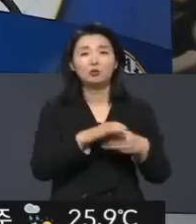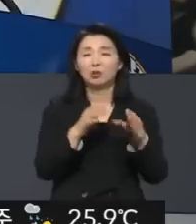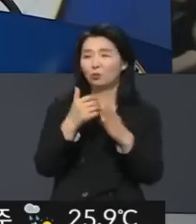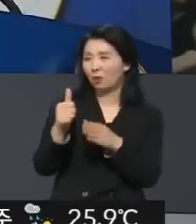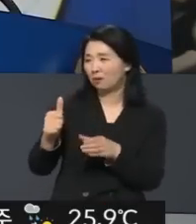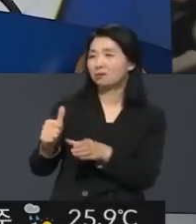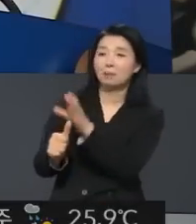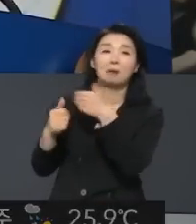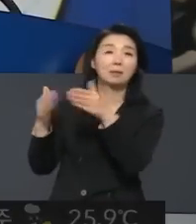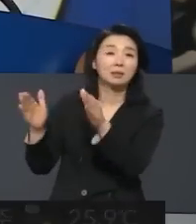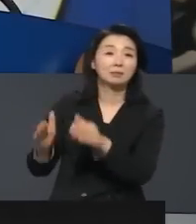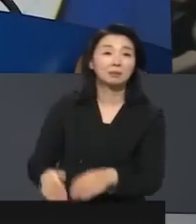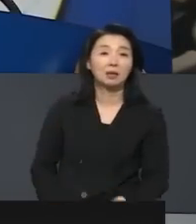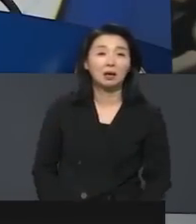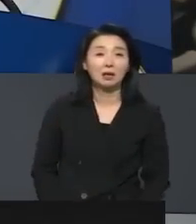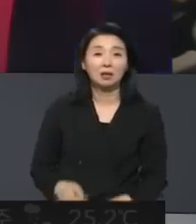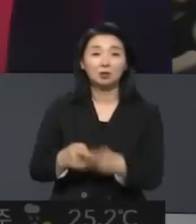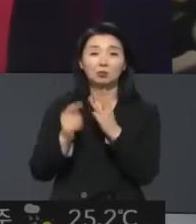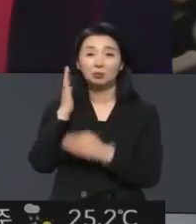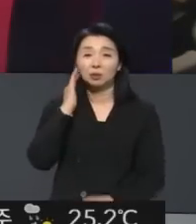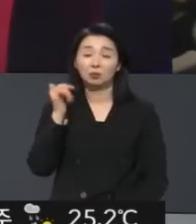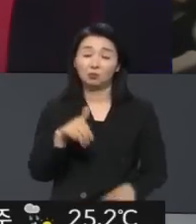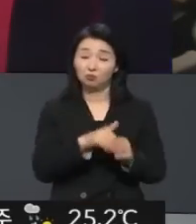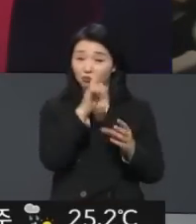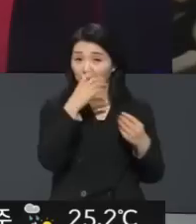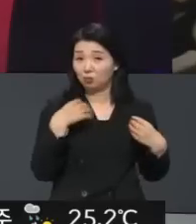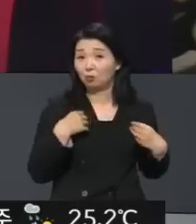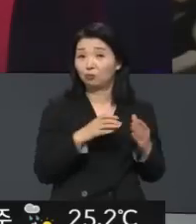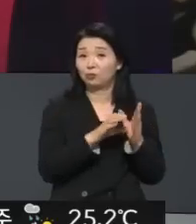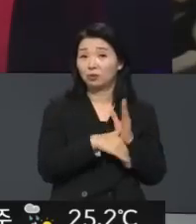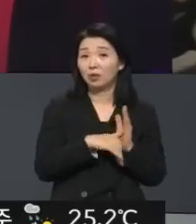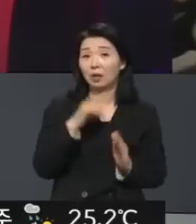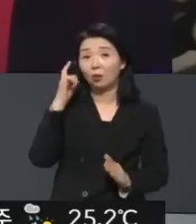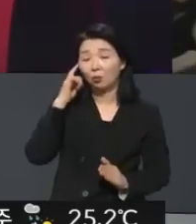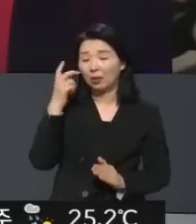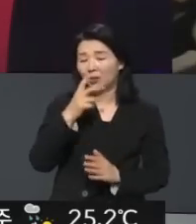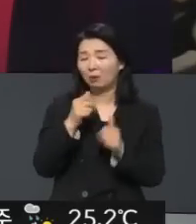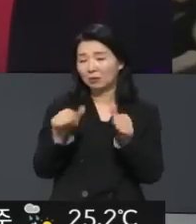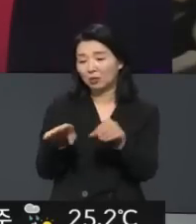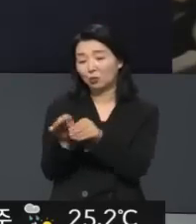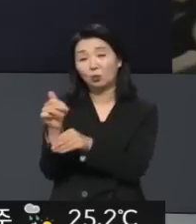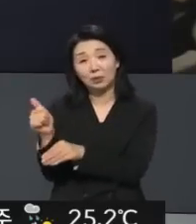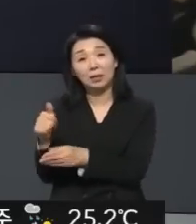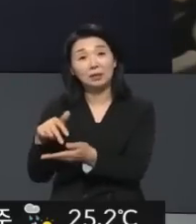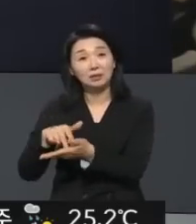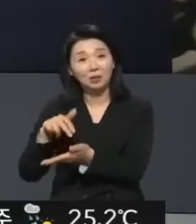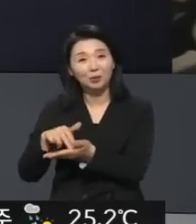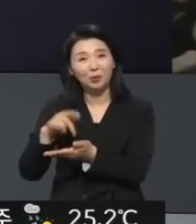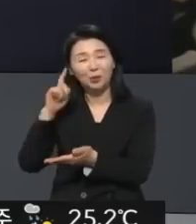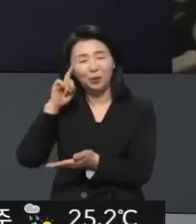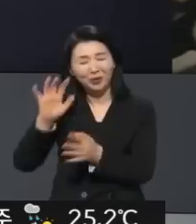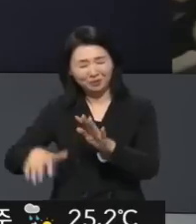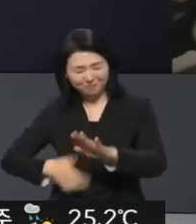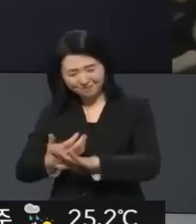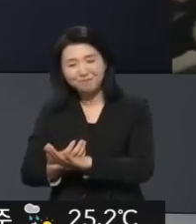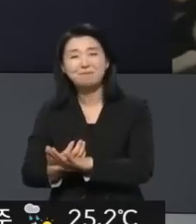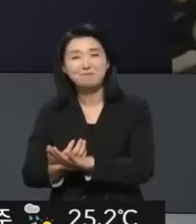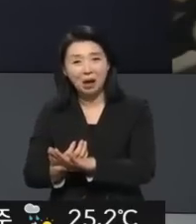반박이 나왔습니다. 윤 대통령이 문재인 정부에서 일종의 이 검찰총장으로서 쿠데타를